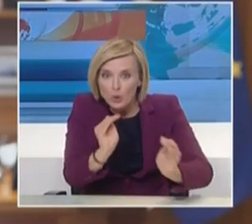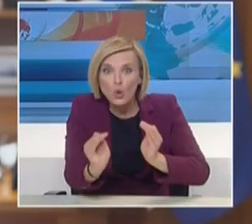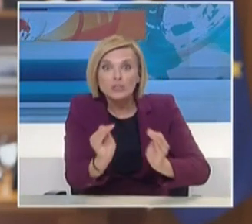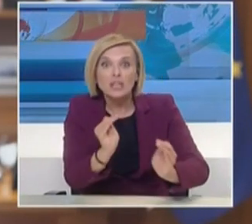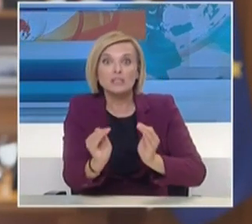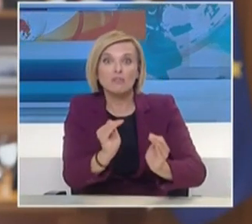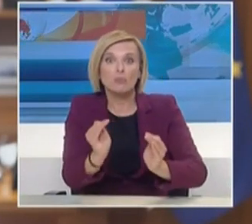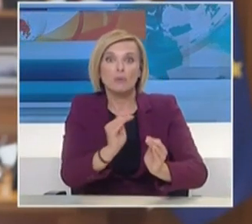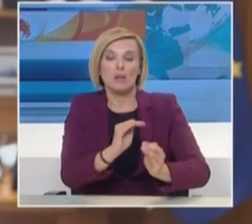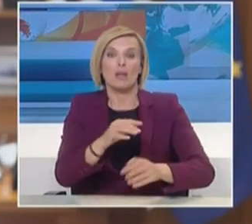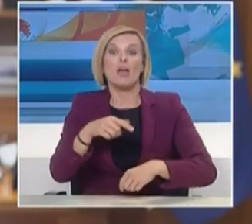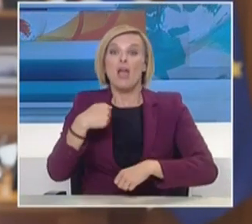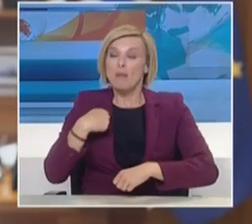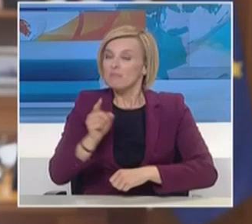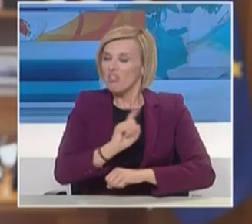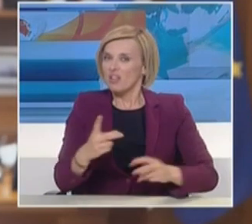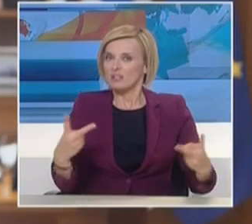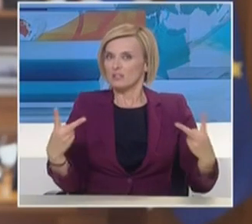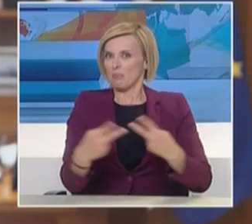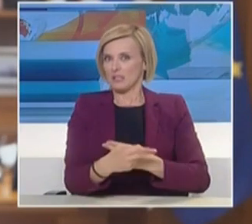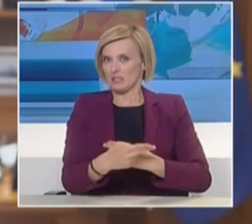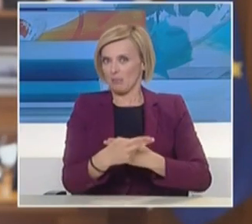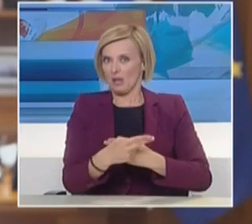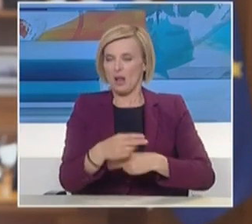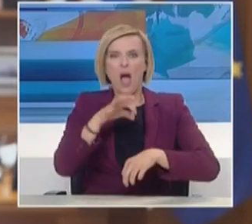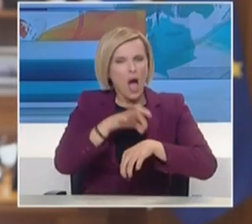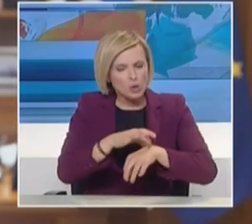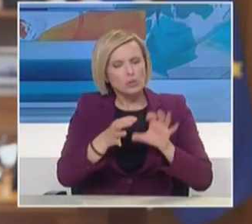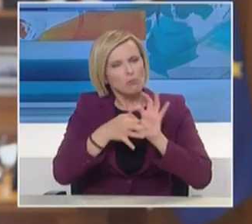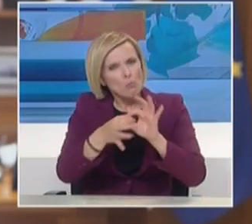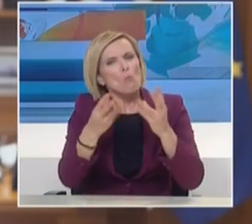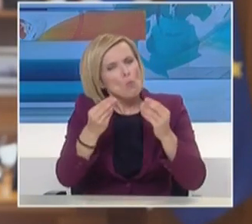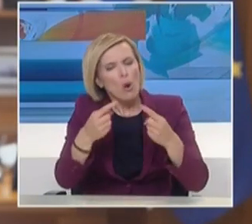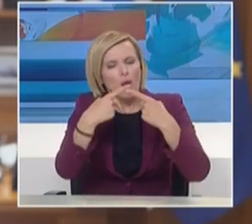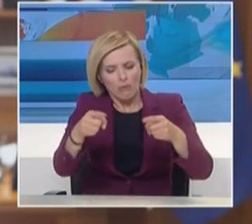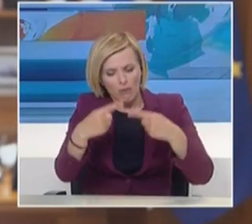Εθνικό Σύστημα Υγείας. Δεν σταμάτησαν οι Έλληνες να αρρωσταίνουν και από άλλες ασθένειες.